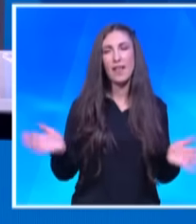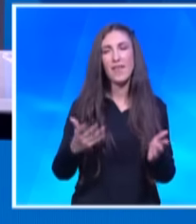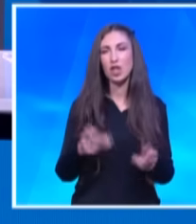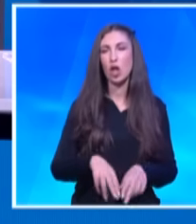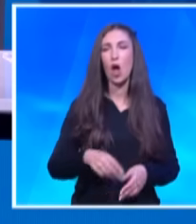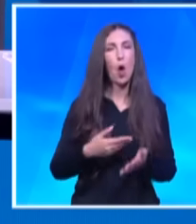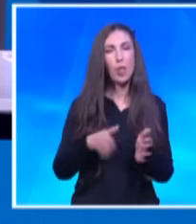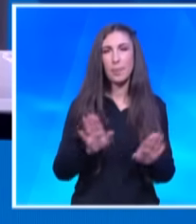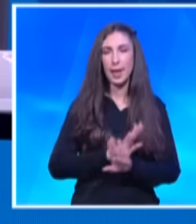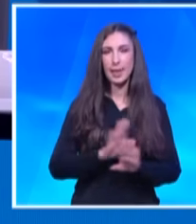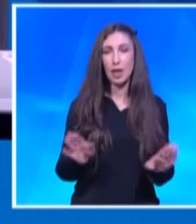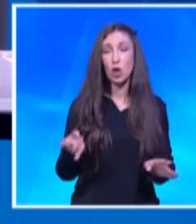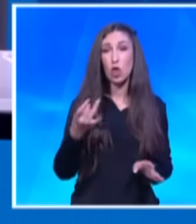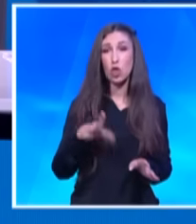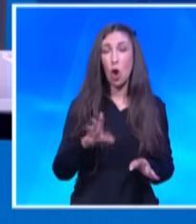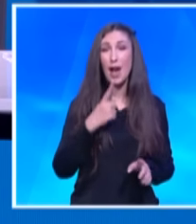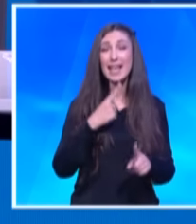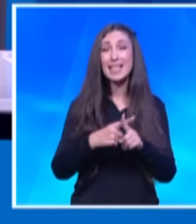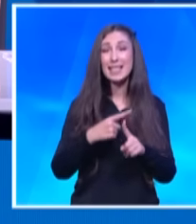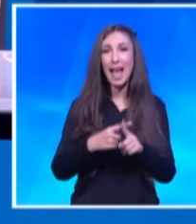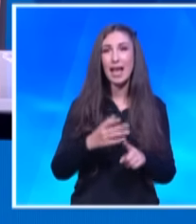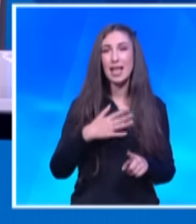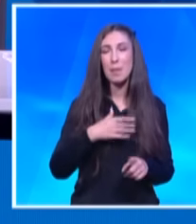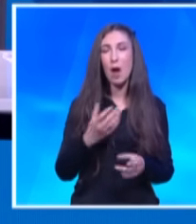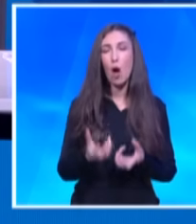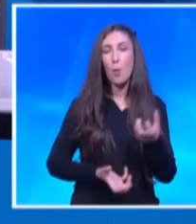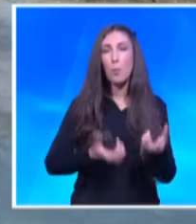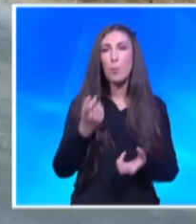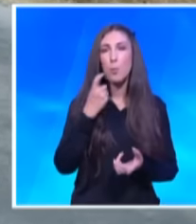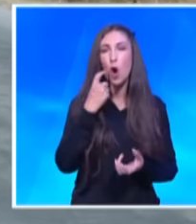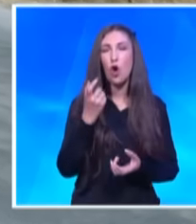отменено. Но в района на Хисария гори Борова гора.